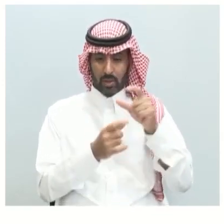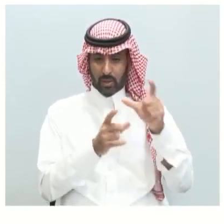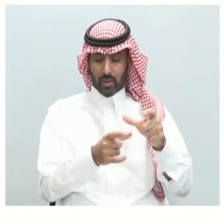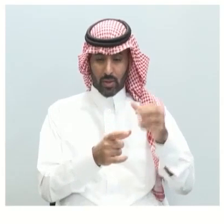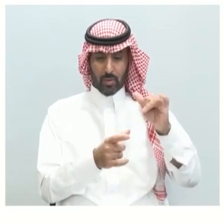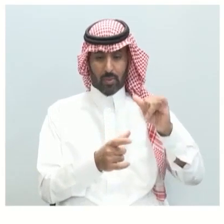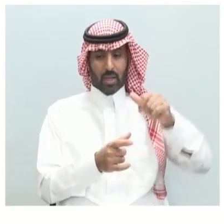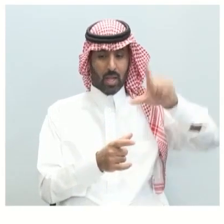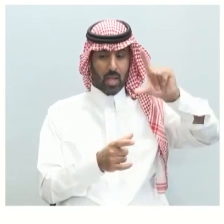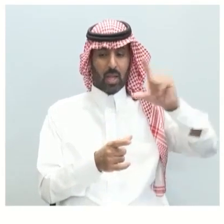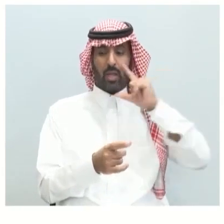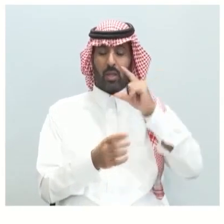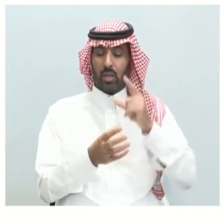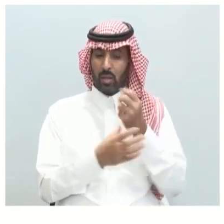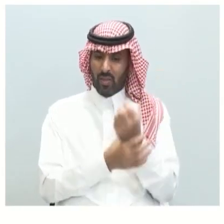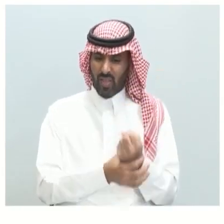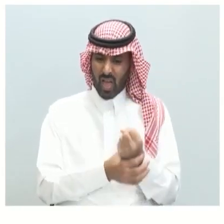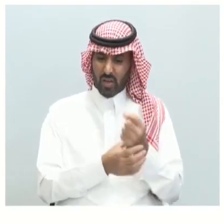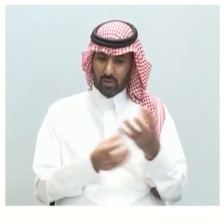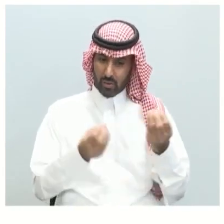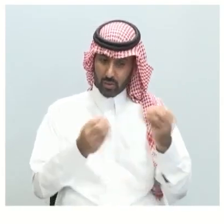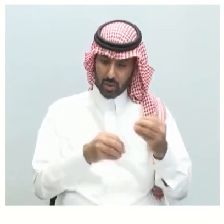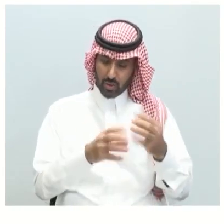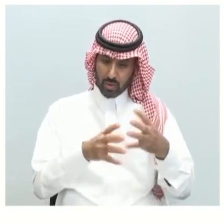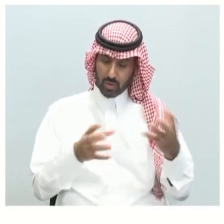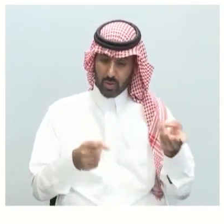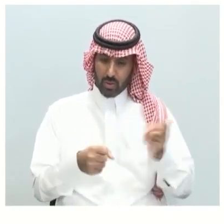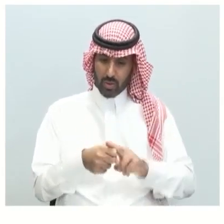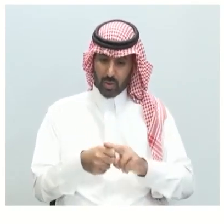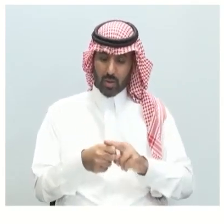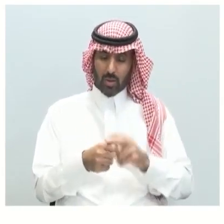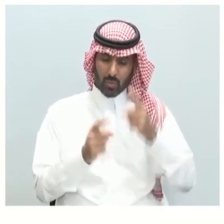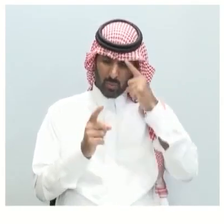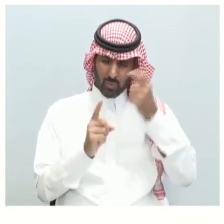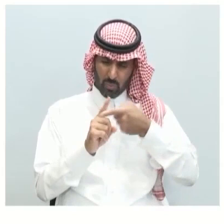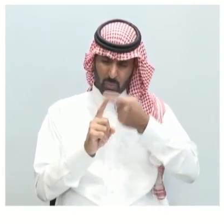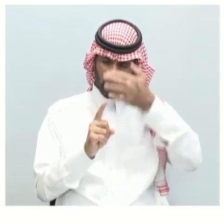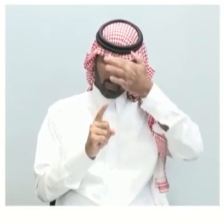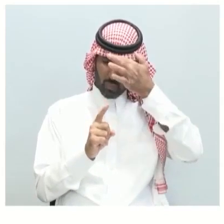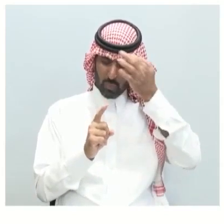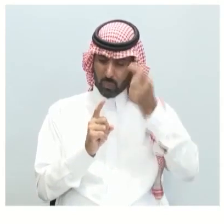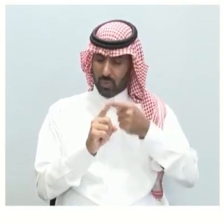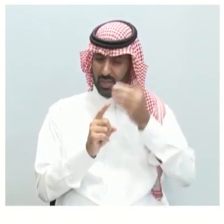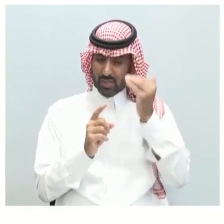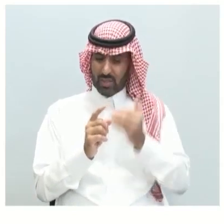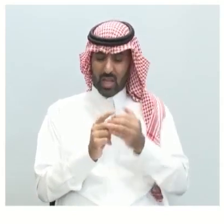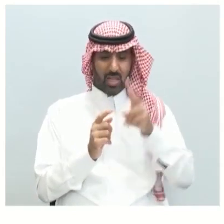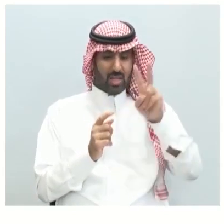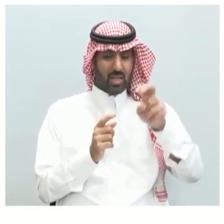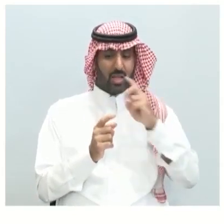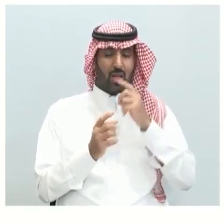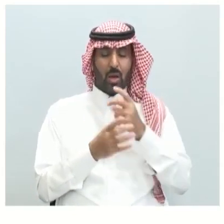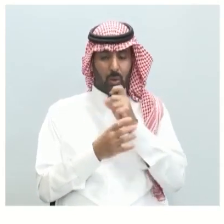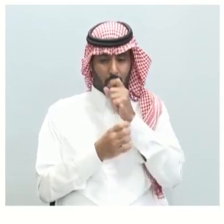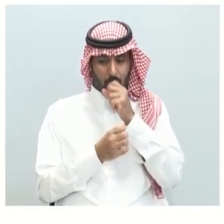تضاعف الضغط لاحظ انخفضت درجه الحراره الى اثنين فكم يكون حجم الغاز في البالون